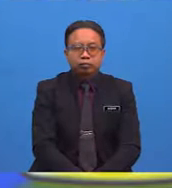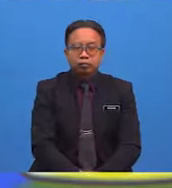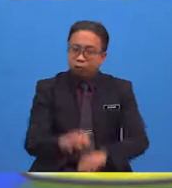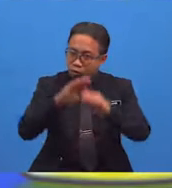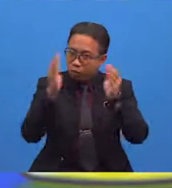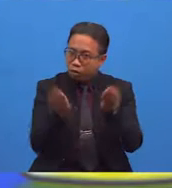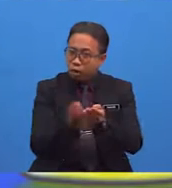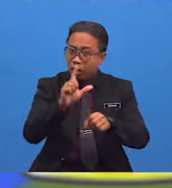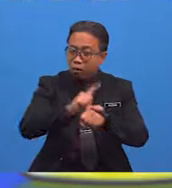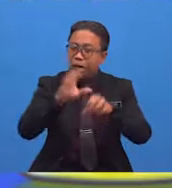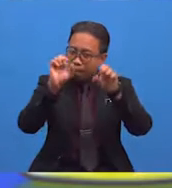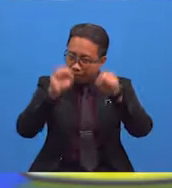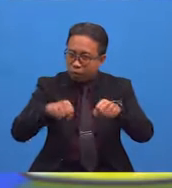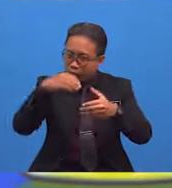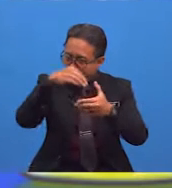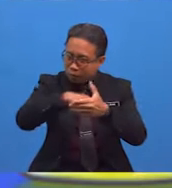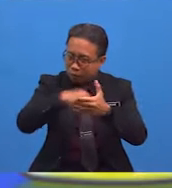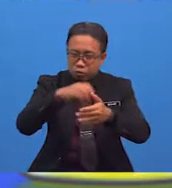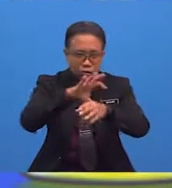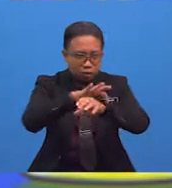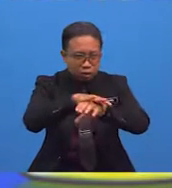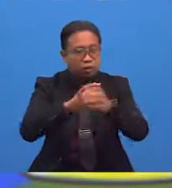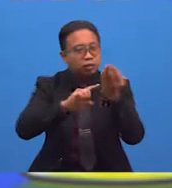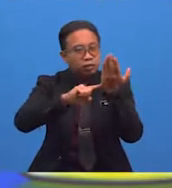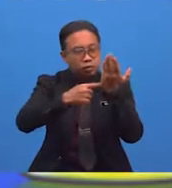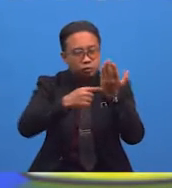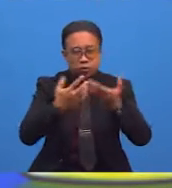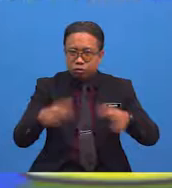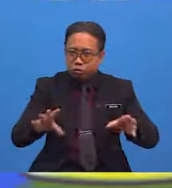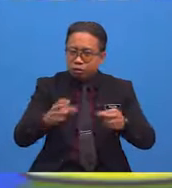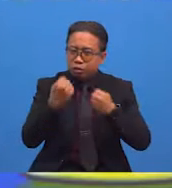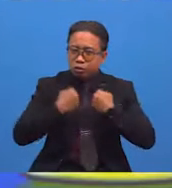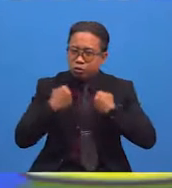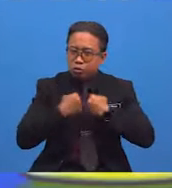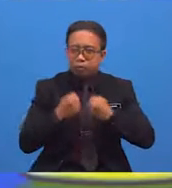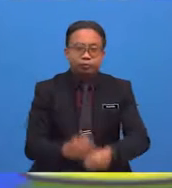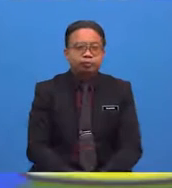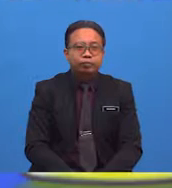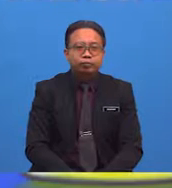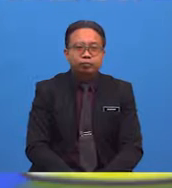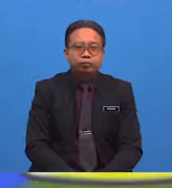Bebola logam dapat melepasi gelang semula setelah disejukkan.